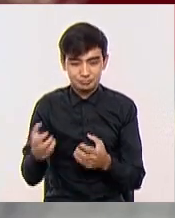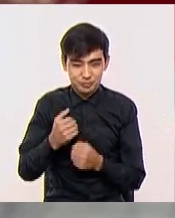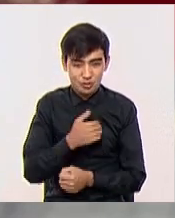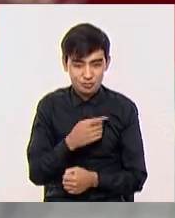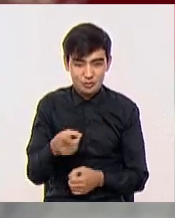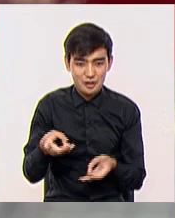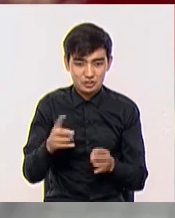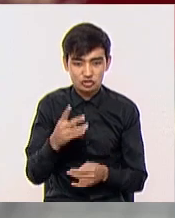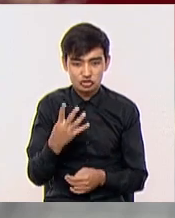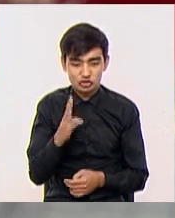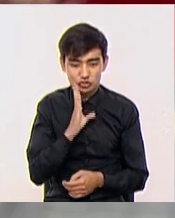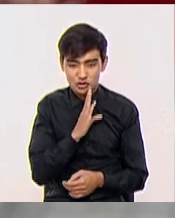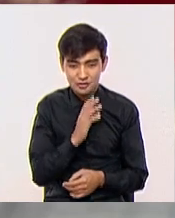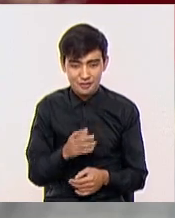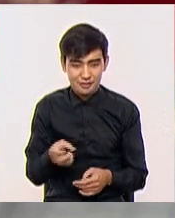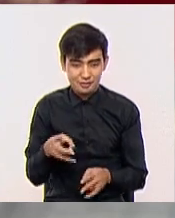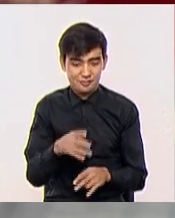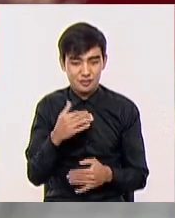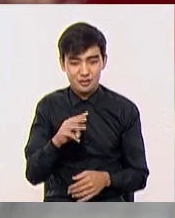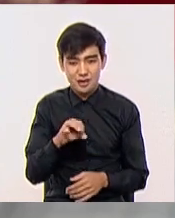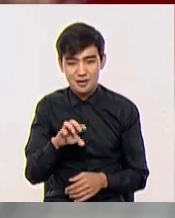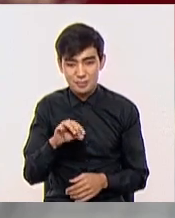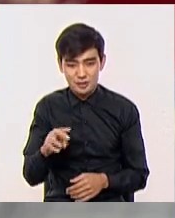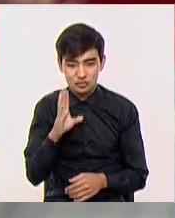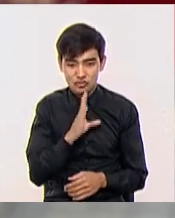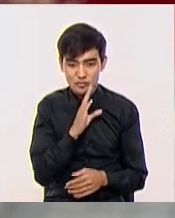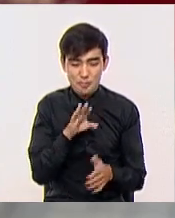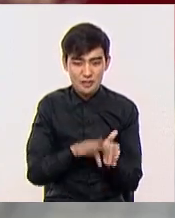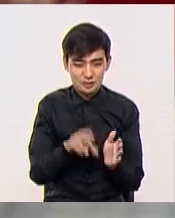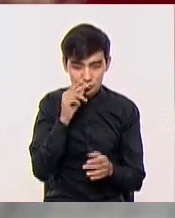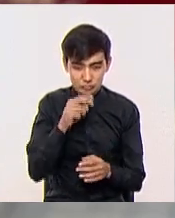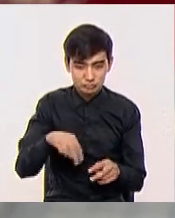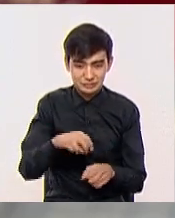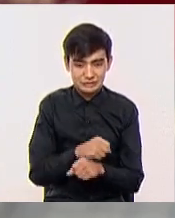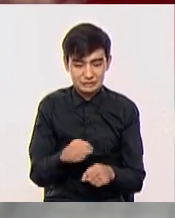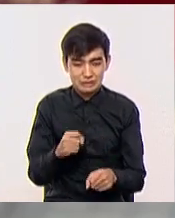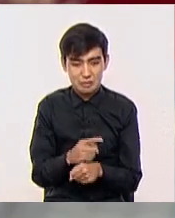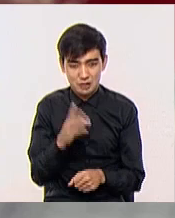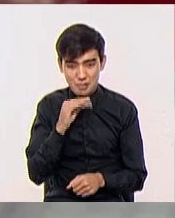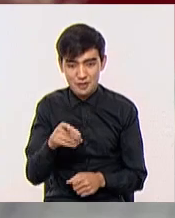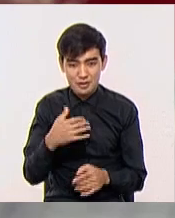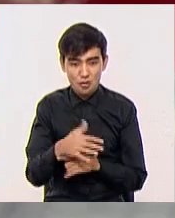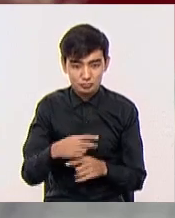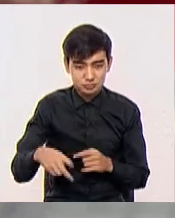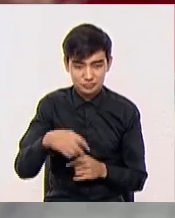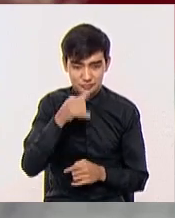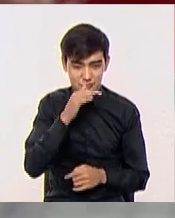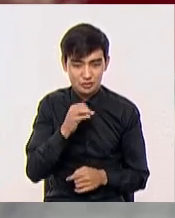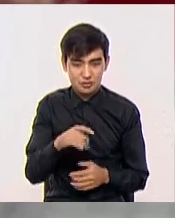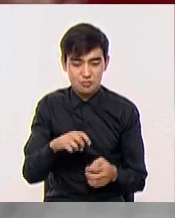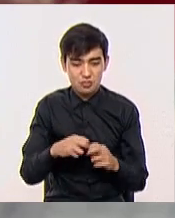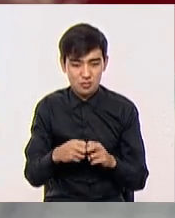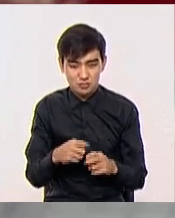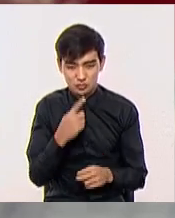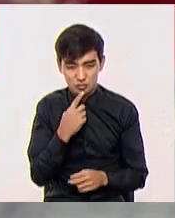там остались четыре женщины одни талибан не позволит женщинам ходить без мужчины они не могут даже выйти наружу это такая сложная проблема